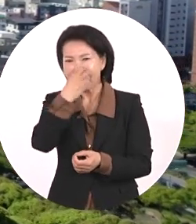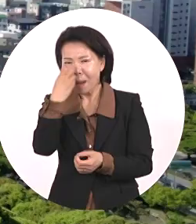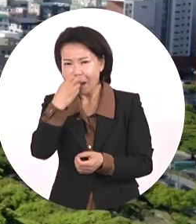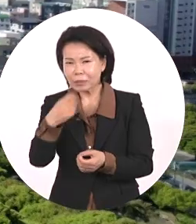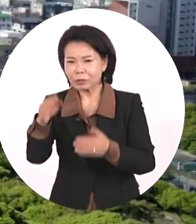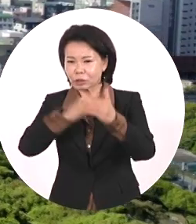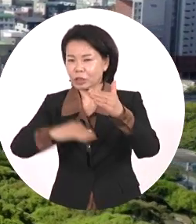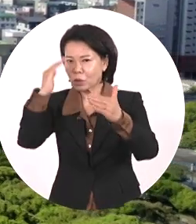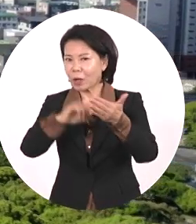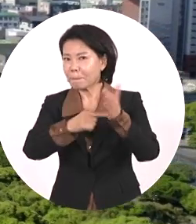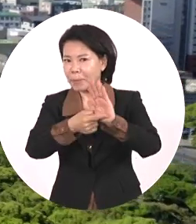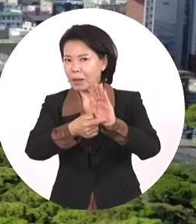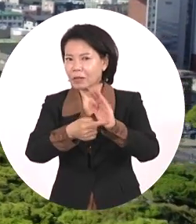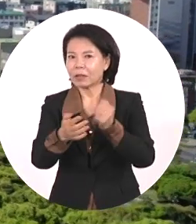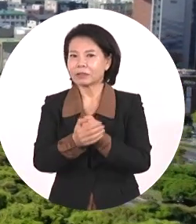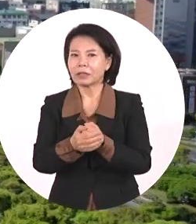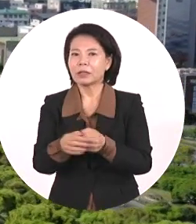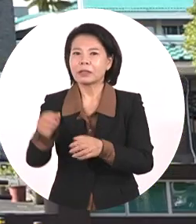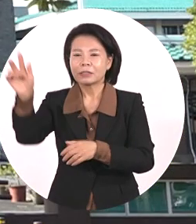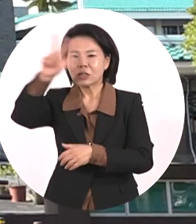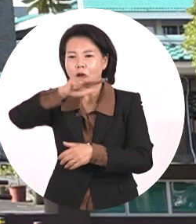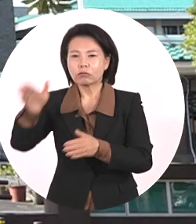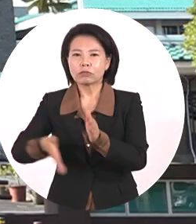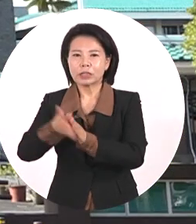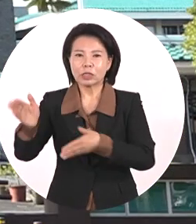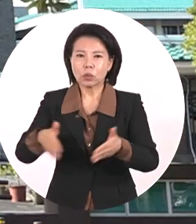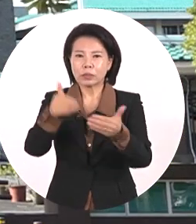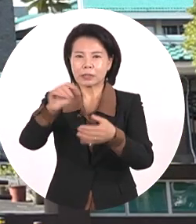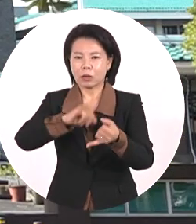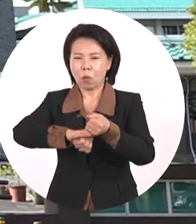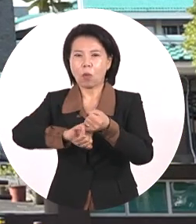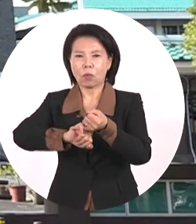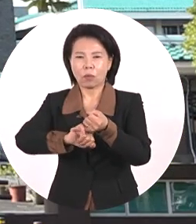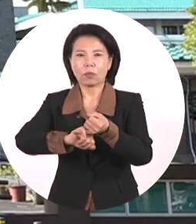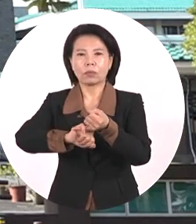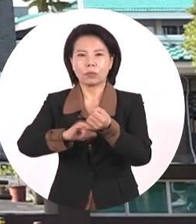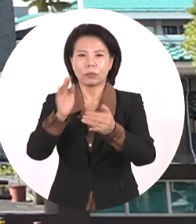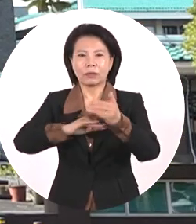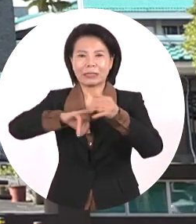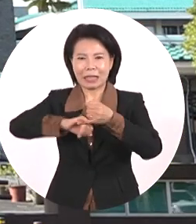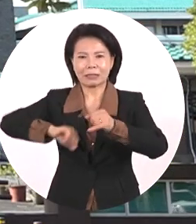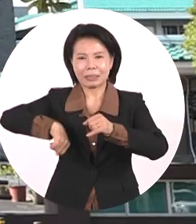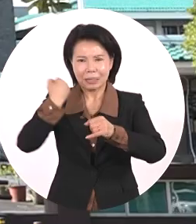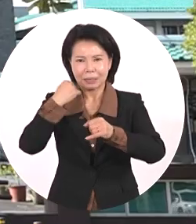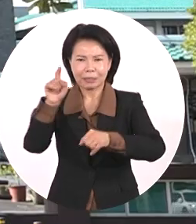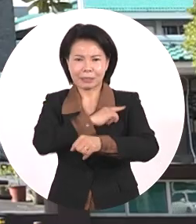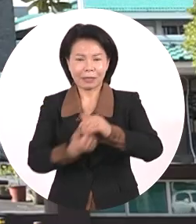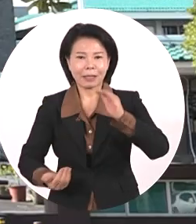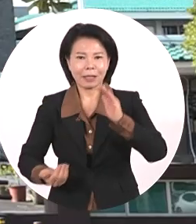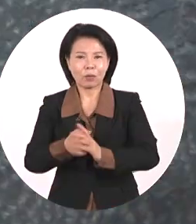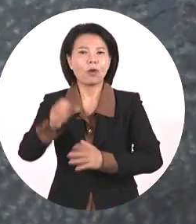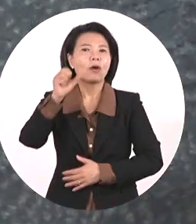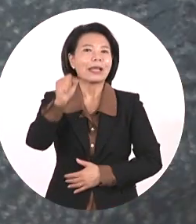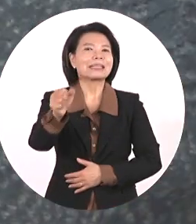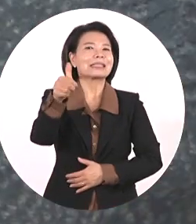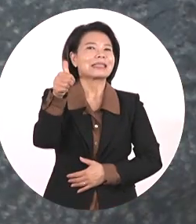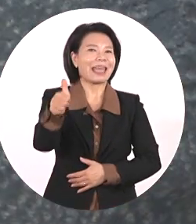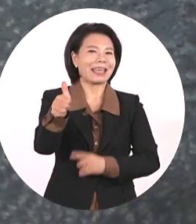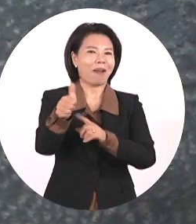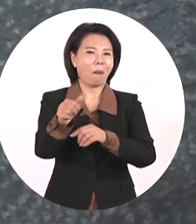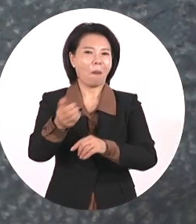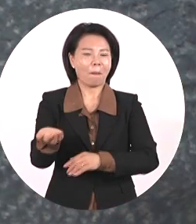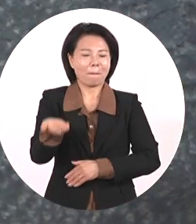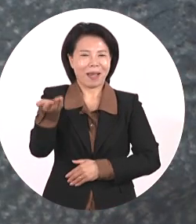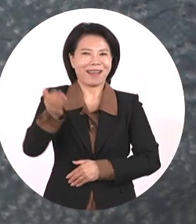실천본부가 발표한 2025 전국시 도지사 공약이행 및 정보공개 평가에서 최고 등급인